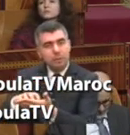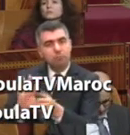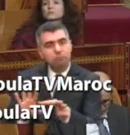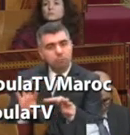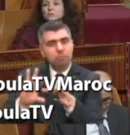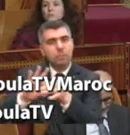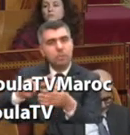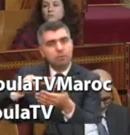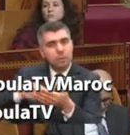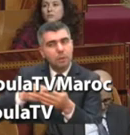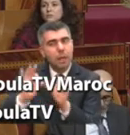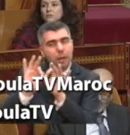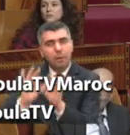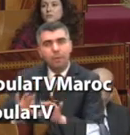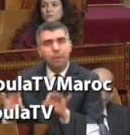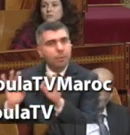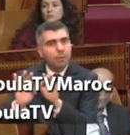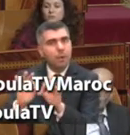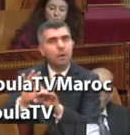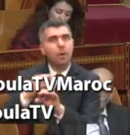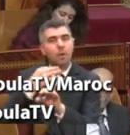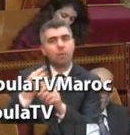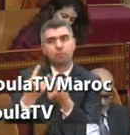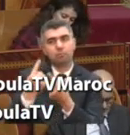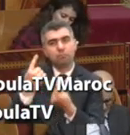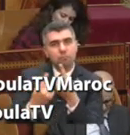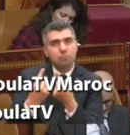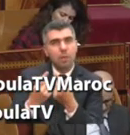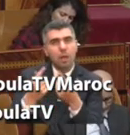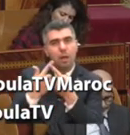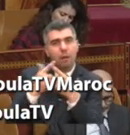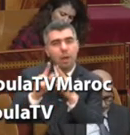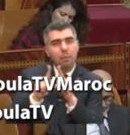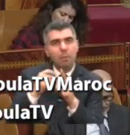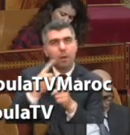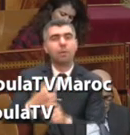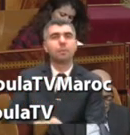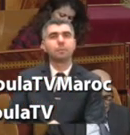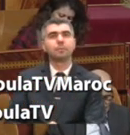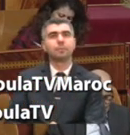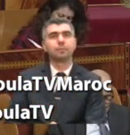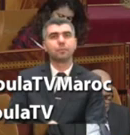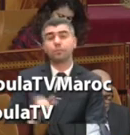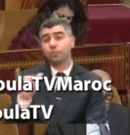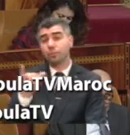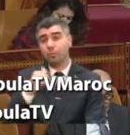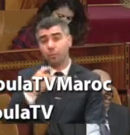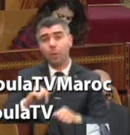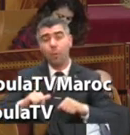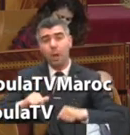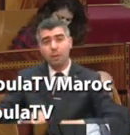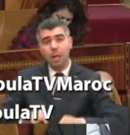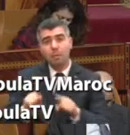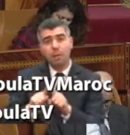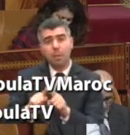المزمع عقدها مع الجهات المختصة كالجهات أو الدولة أو مؤسسة الحسن الثاني في هذا الإطار. إذا إلى أي مدى وزارتكم غتلتزم